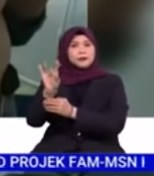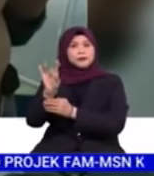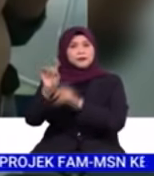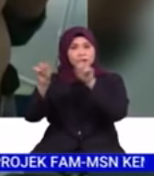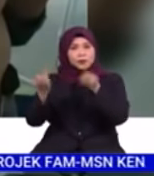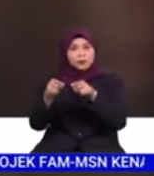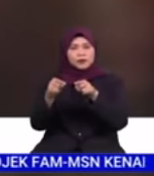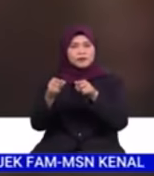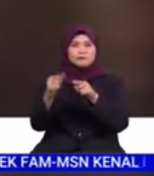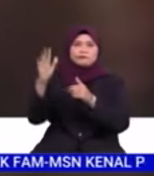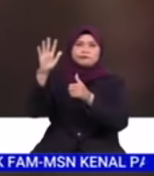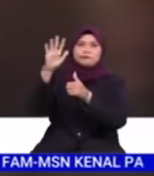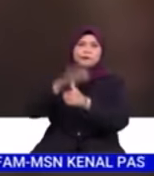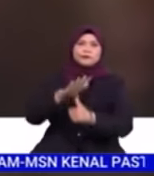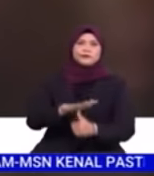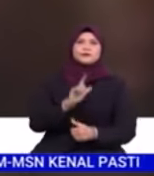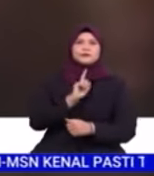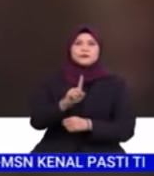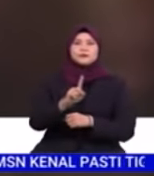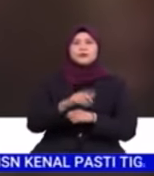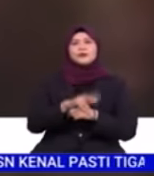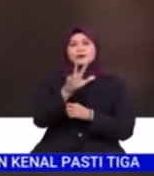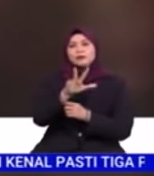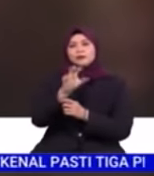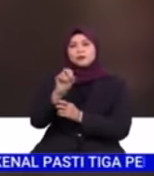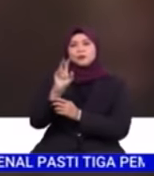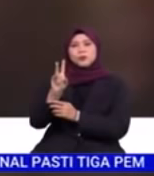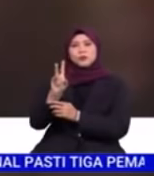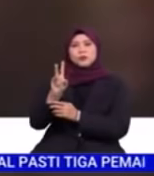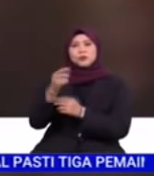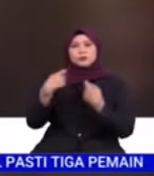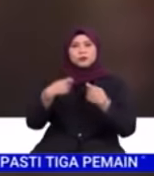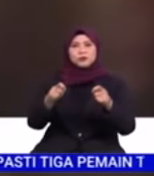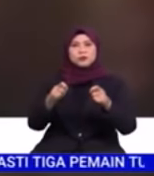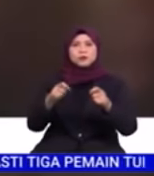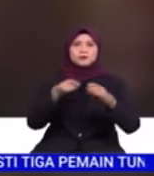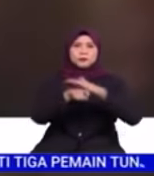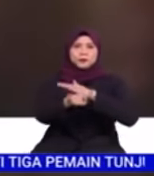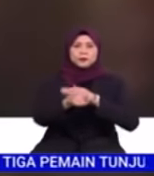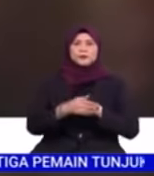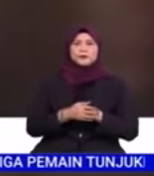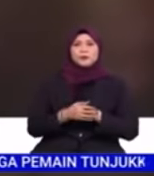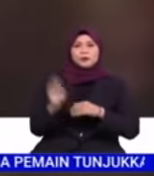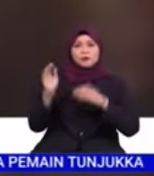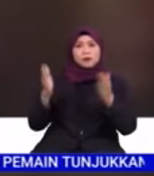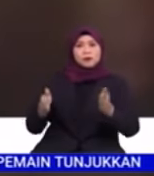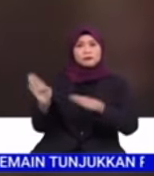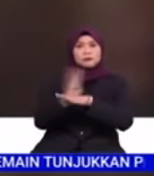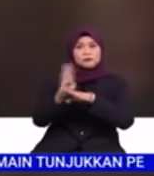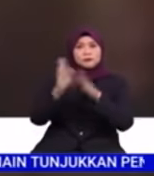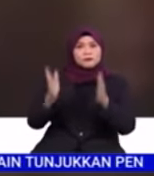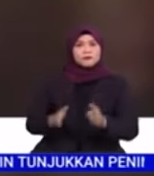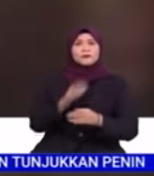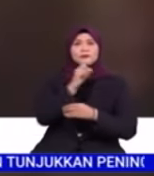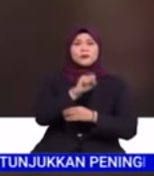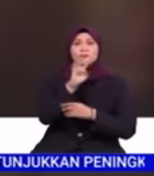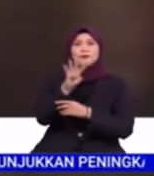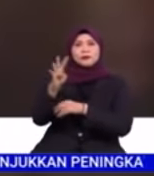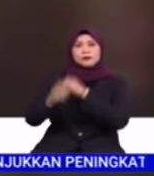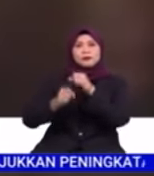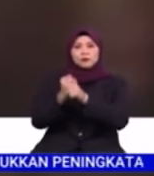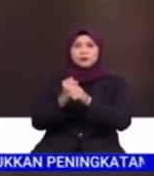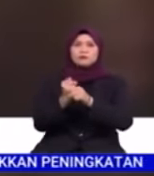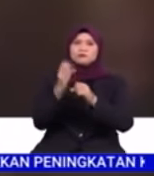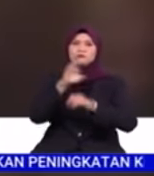kurungan menghina Islam dan section 307 kerennya cobaan mempunyai kali penjagaan berusia 44 tahun yaitu